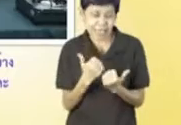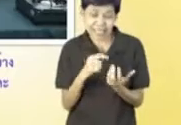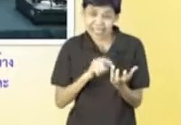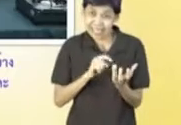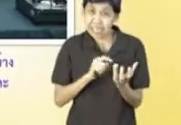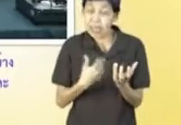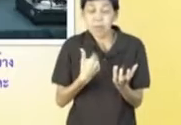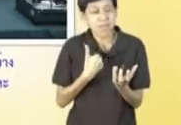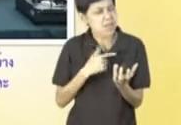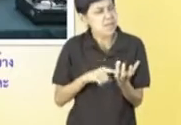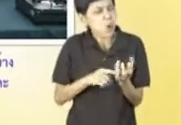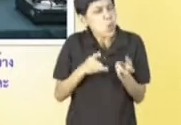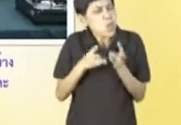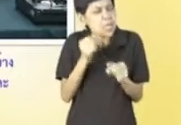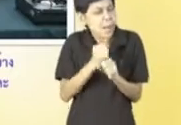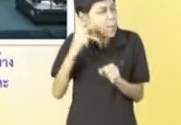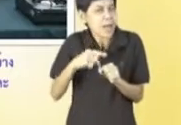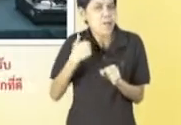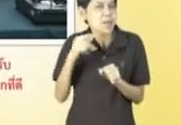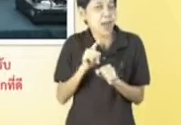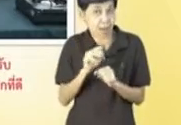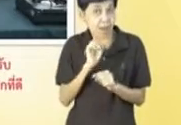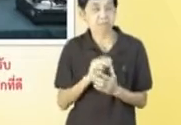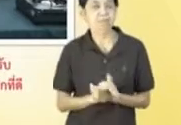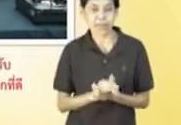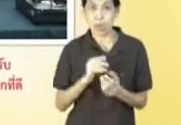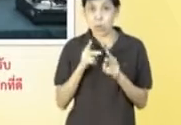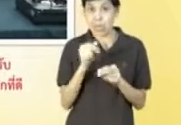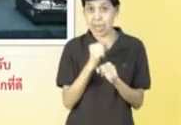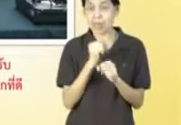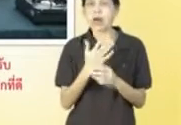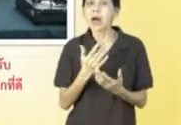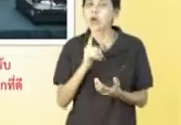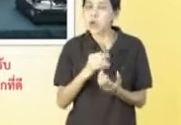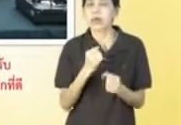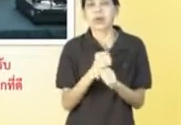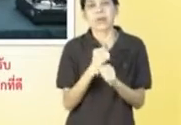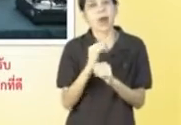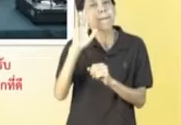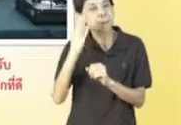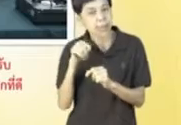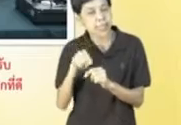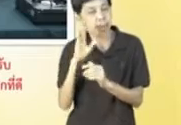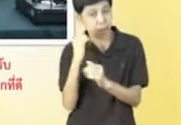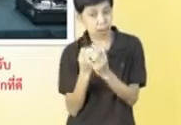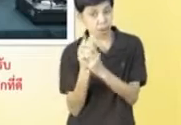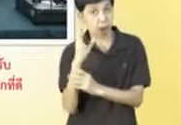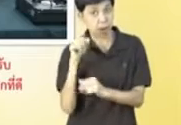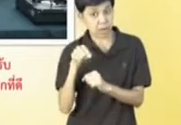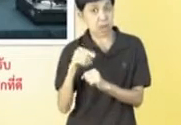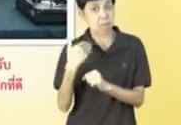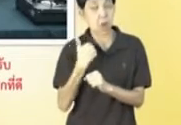างชามนี้นี่มีเคล็ดลับยังไงบ้างคะช่วยบอกคุณผู้ชมค่ะ ก็เคล็ดลับก็อยู่ที่ตัวขี้เหล็กนะครับเพราะว่า